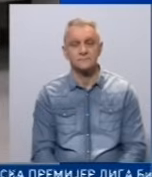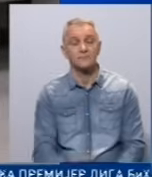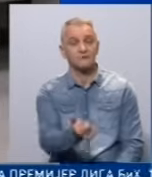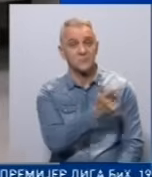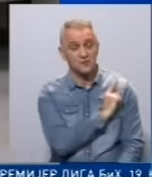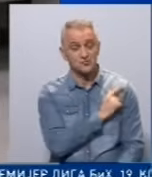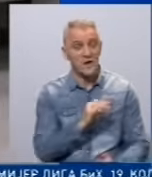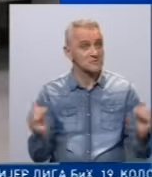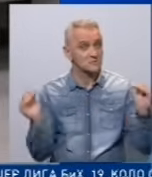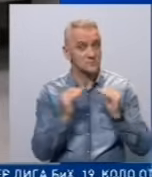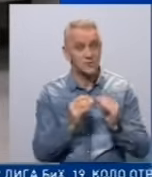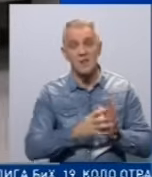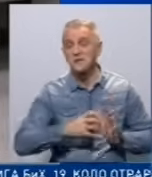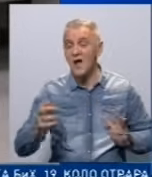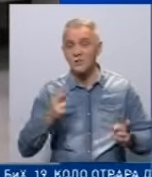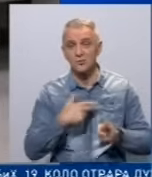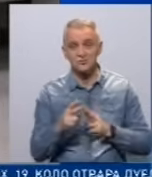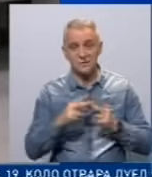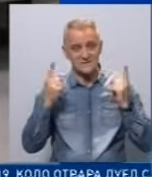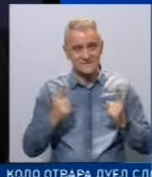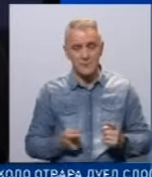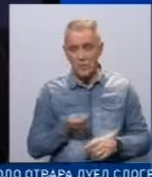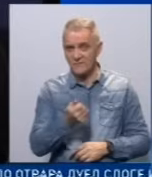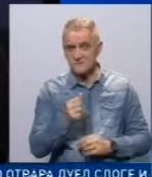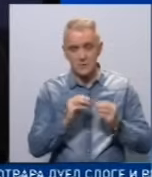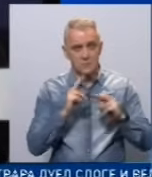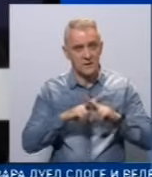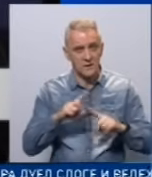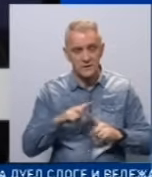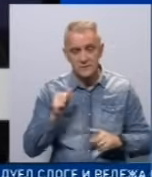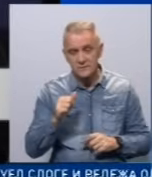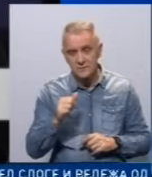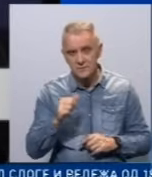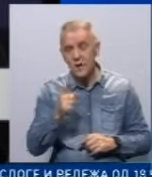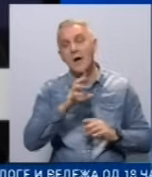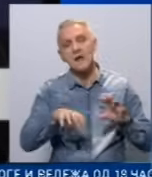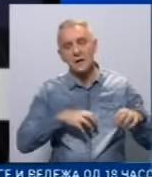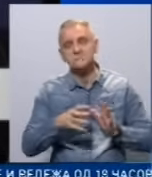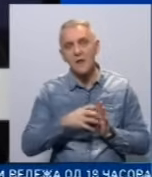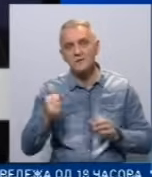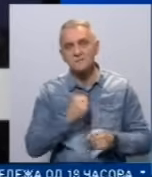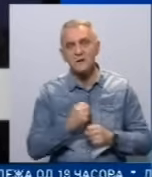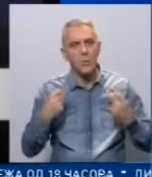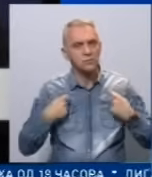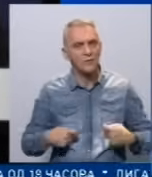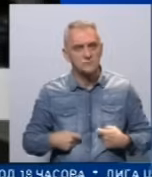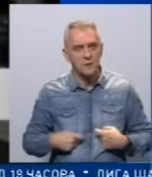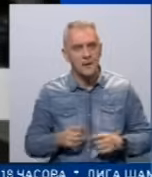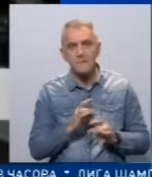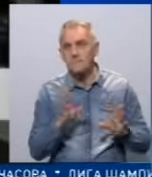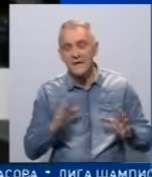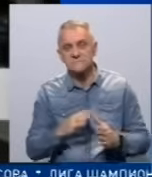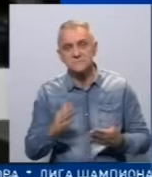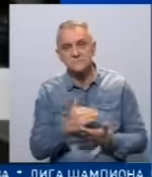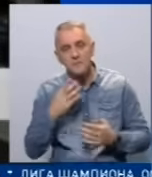čeka da se usaglasi trajno rješenje za stabilno finansiranje BHRT-a, radnici nastavljaju da rade profesionalno, bez